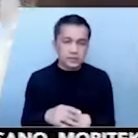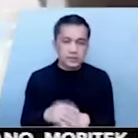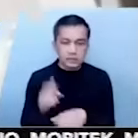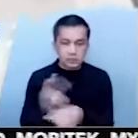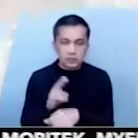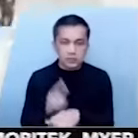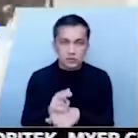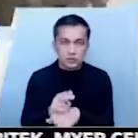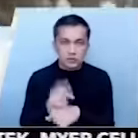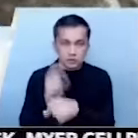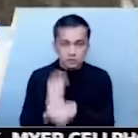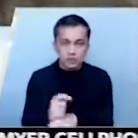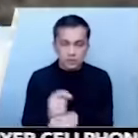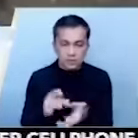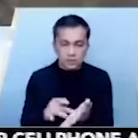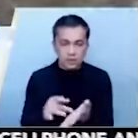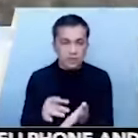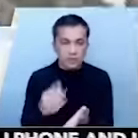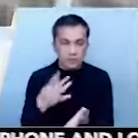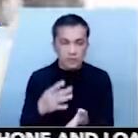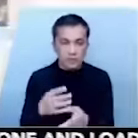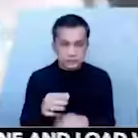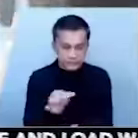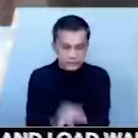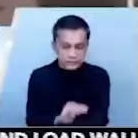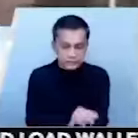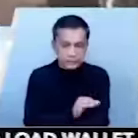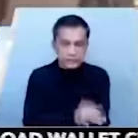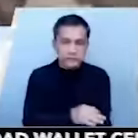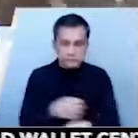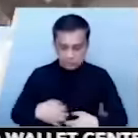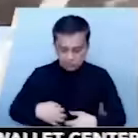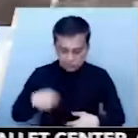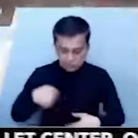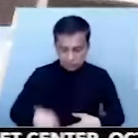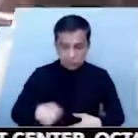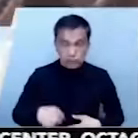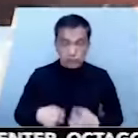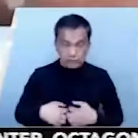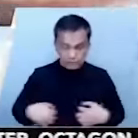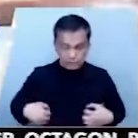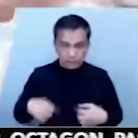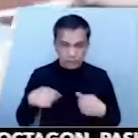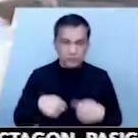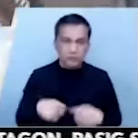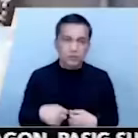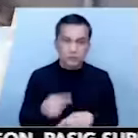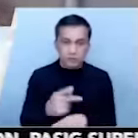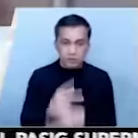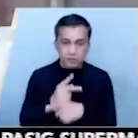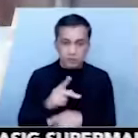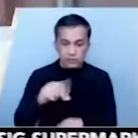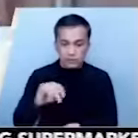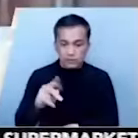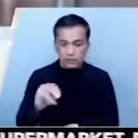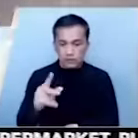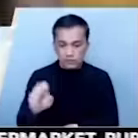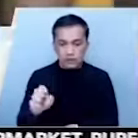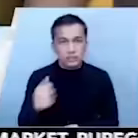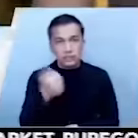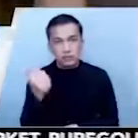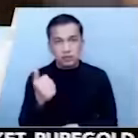traditional medicine ang kaliskis at laman loob nito. Ang pagprotekta sa mga pangolin at iba pang wild